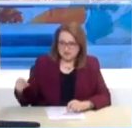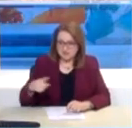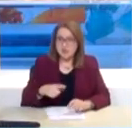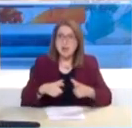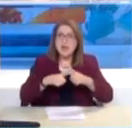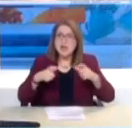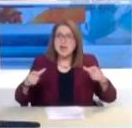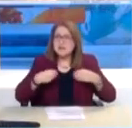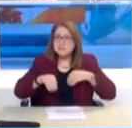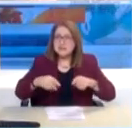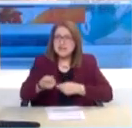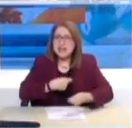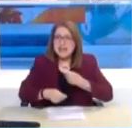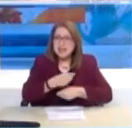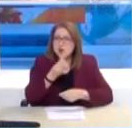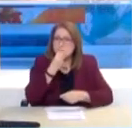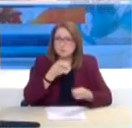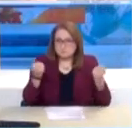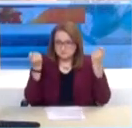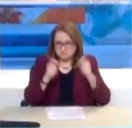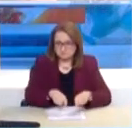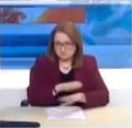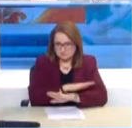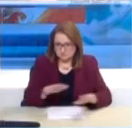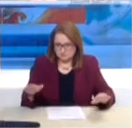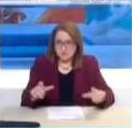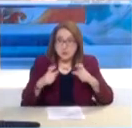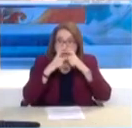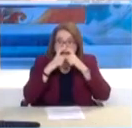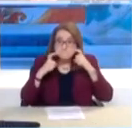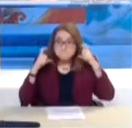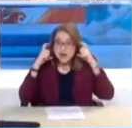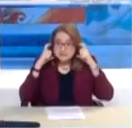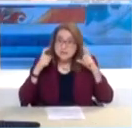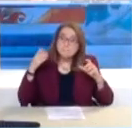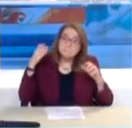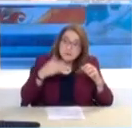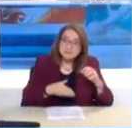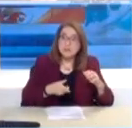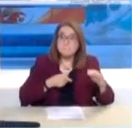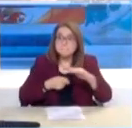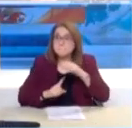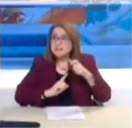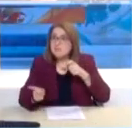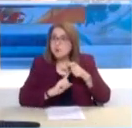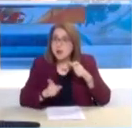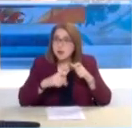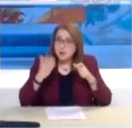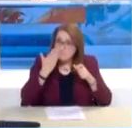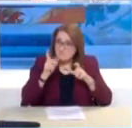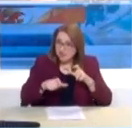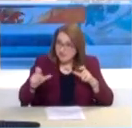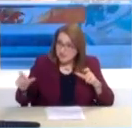κηλικίων. Θα είναι προαιρετική η χρήση της μάσκας στην τάξη και στα μέσα μεταφοράς των μαθητών. Το